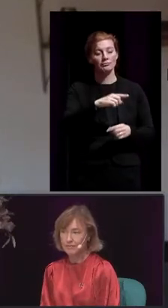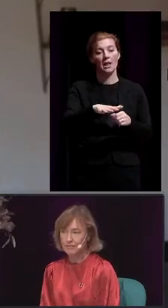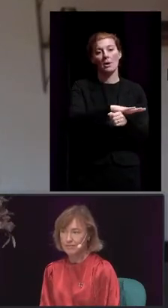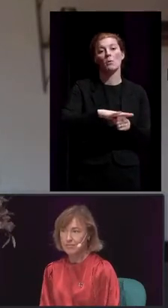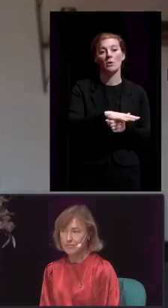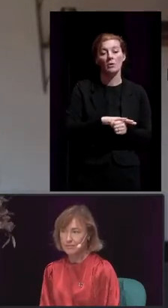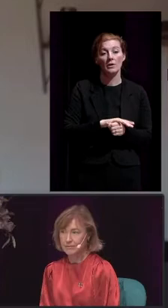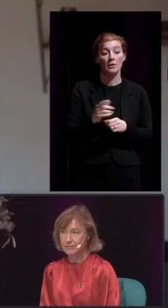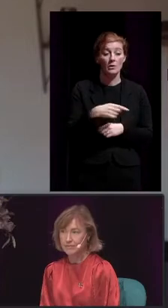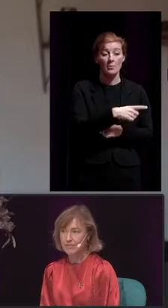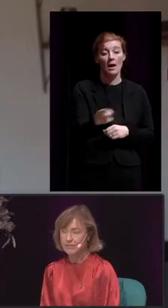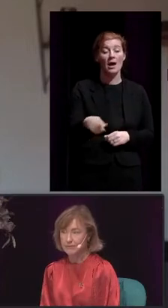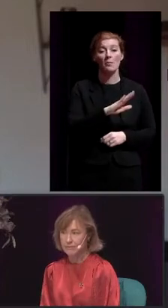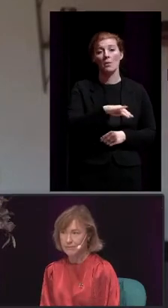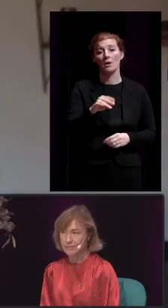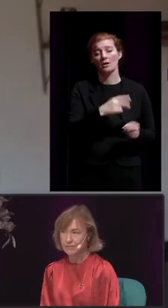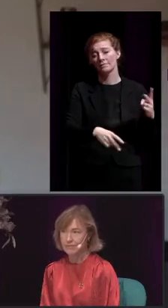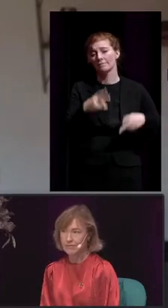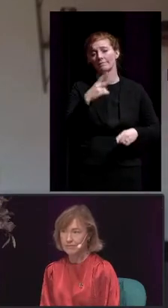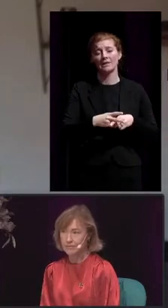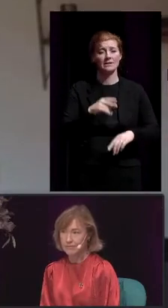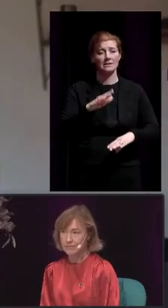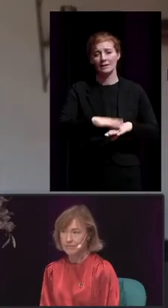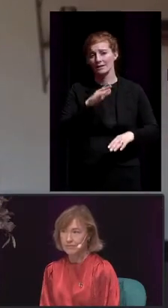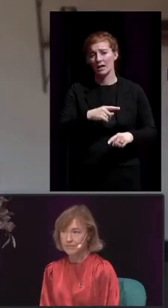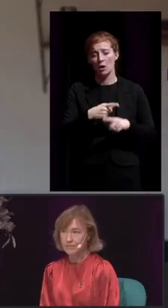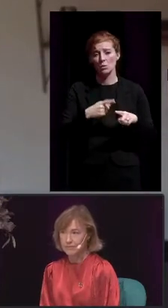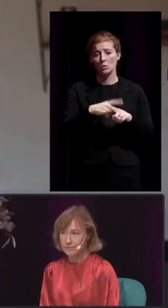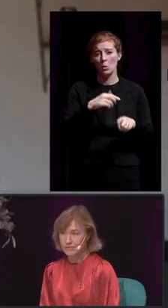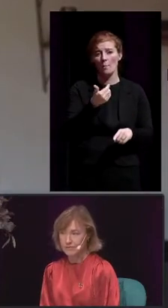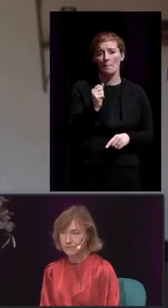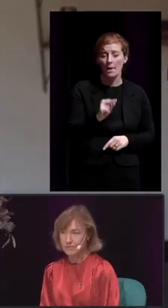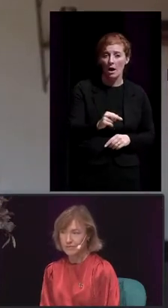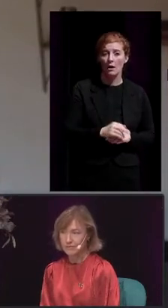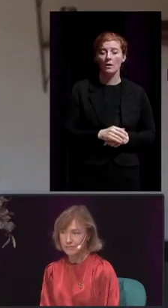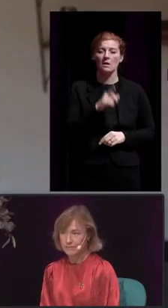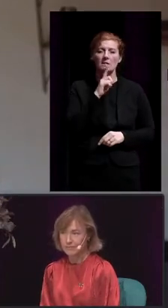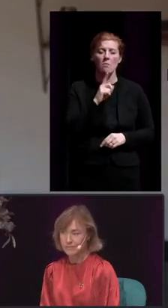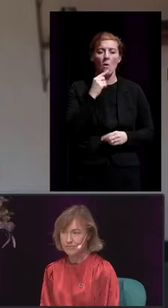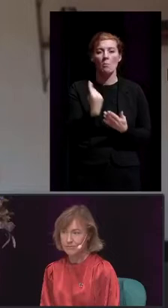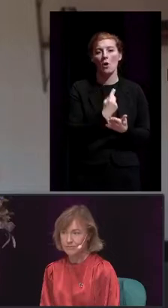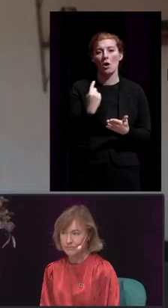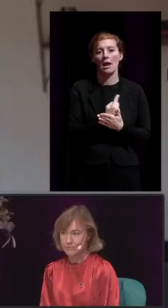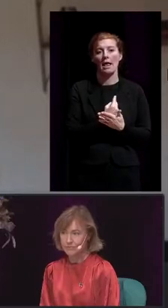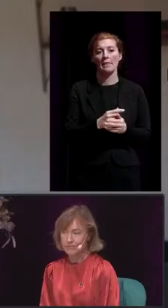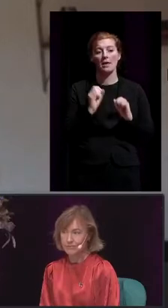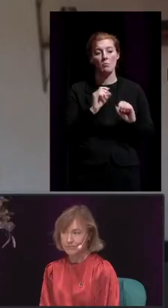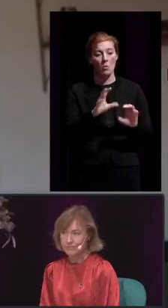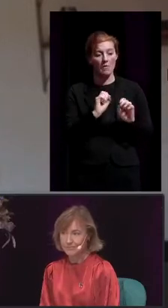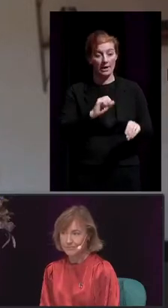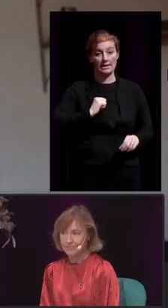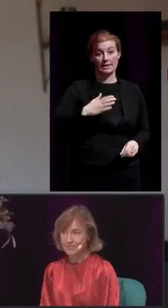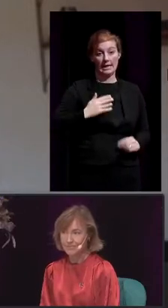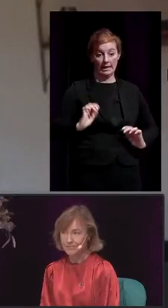ju såklart bland de allra mest sårbara och har väldigt, väldigt små möjligheter att påverka sin egen livssituation och deras